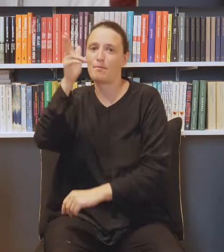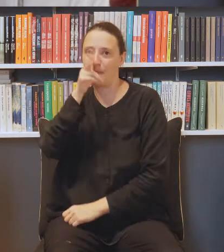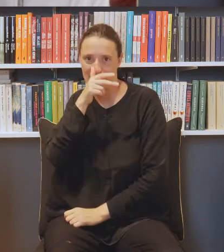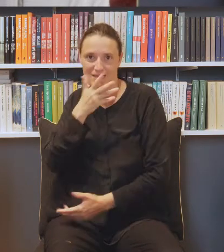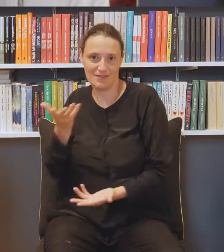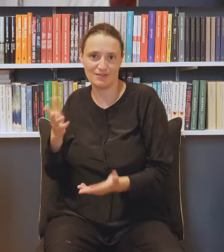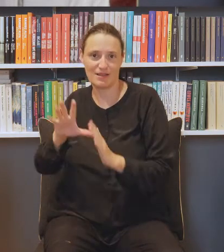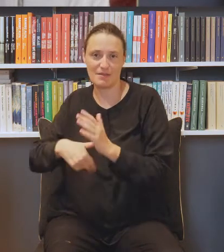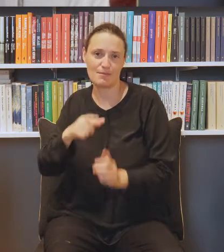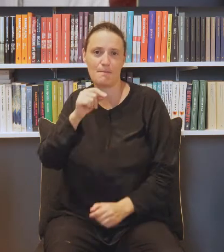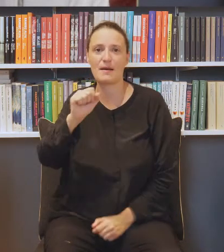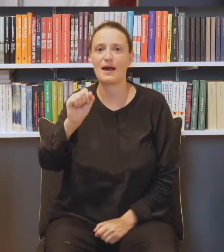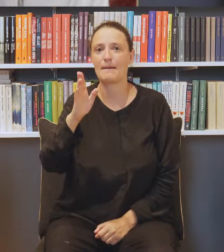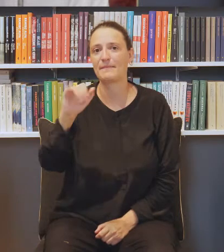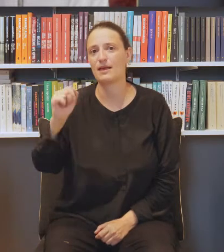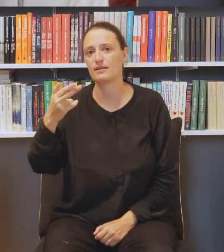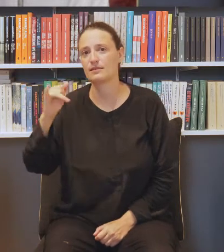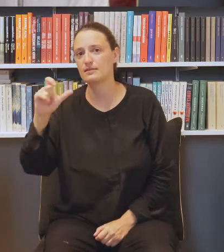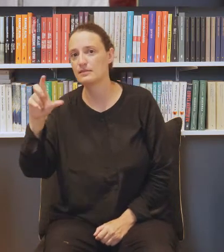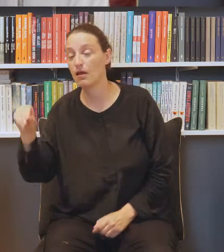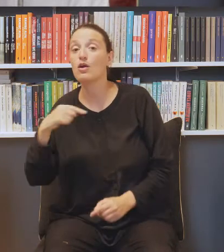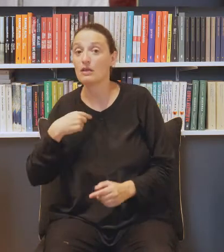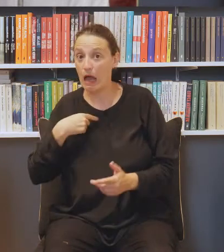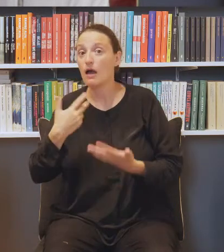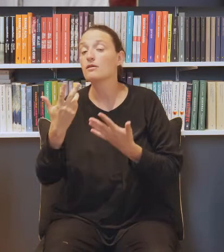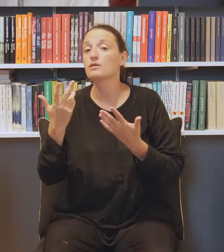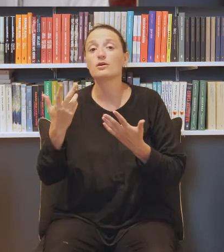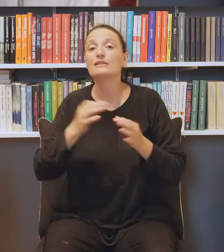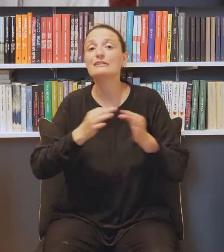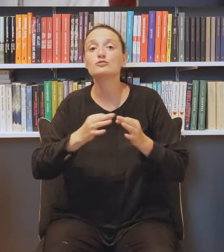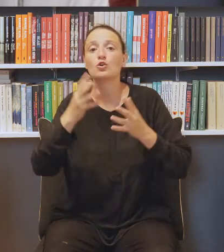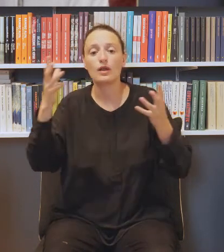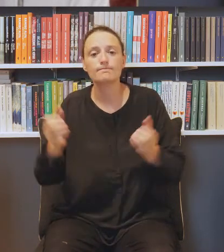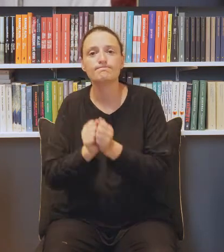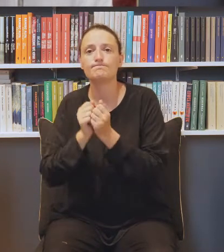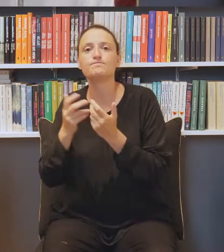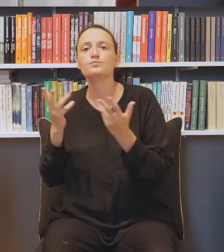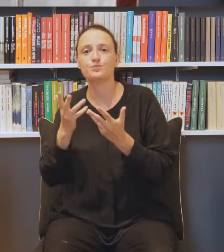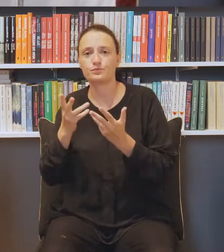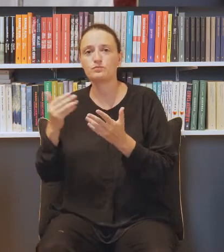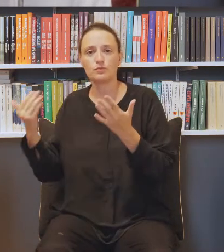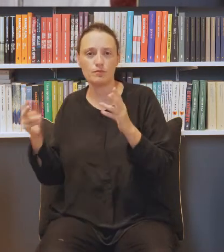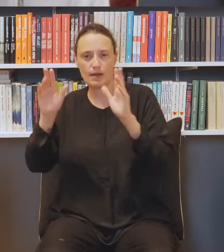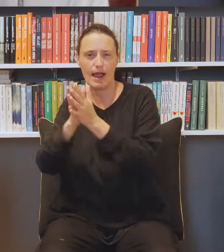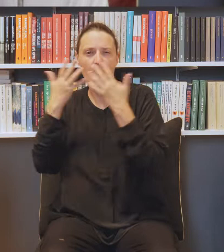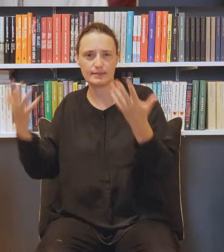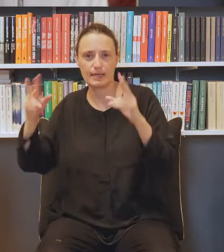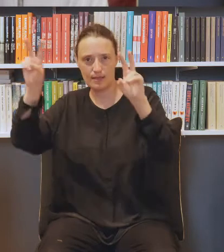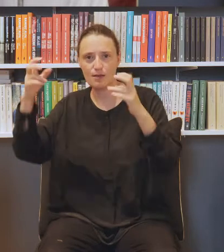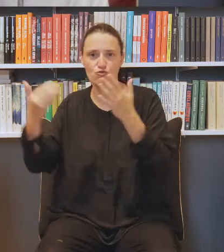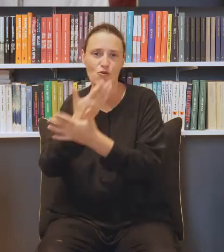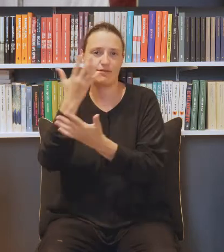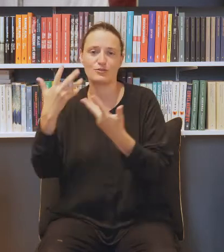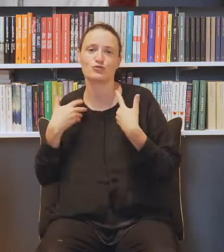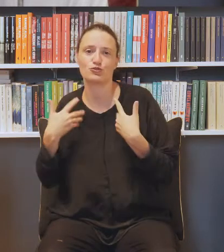o Dorze też tragiczna, bo ja znalazłem ją w Nowym życiu Fabianic, czyli tak jak bohaterka Wacia i